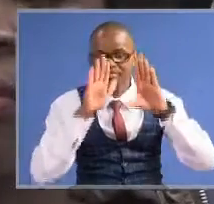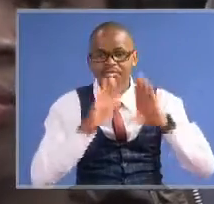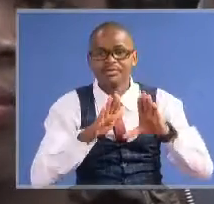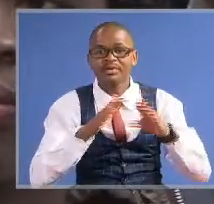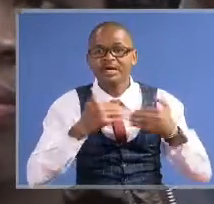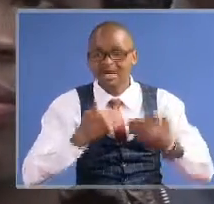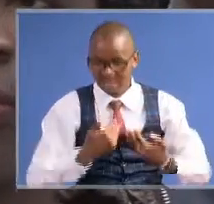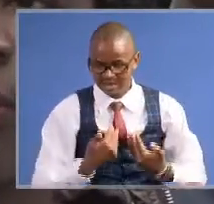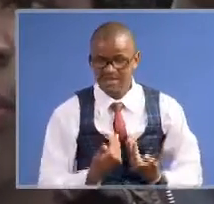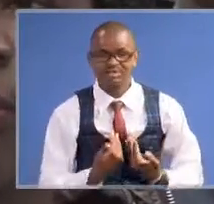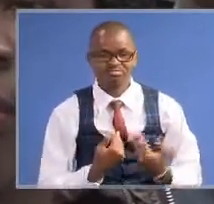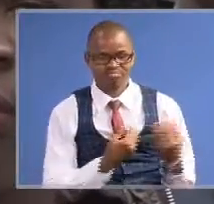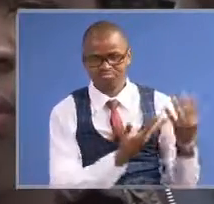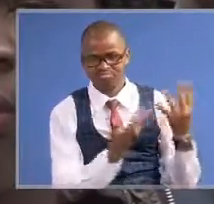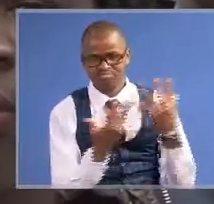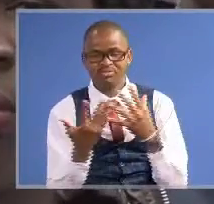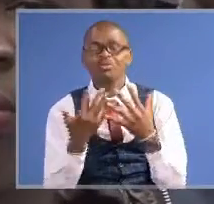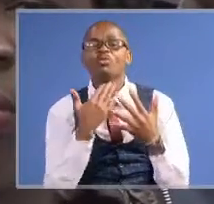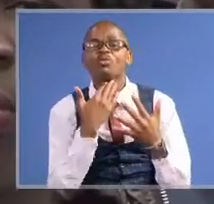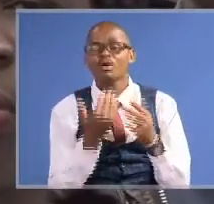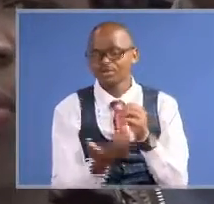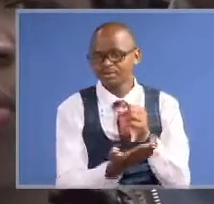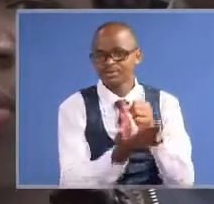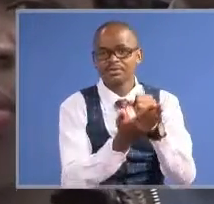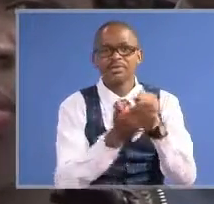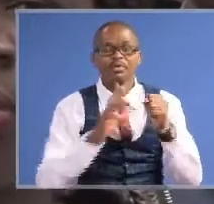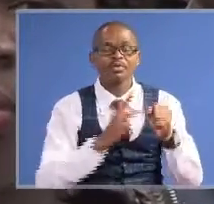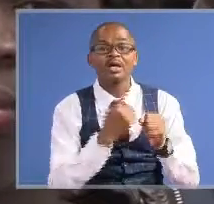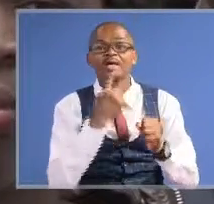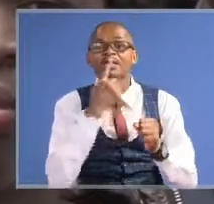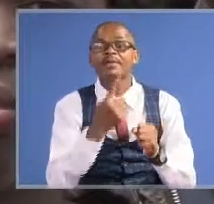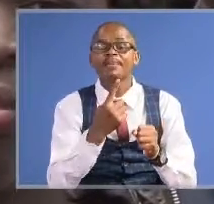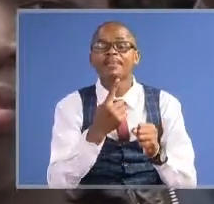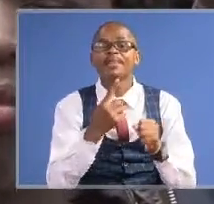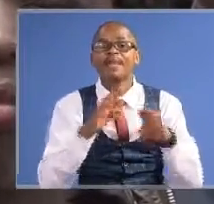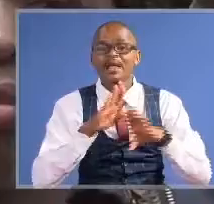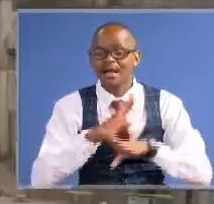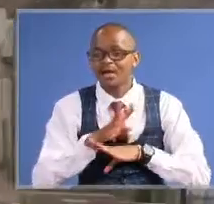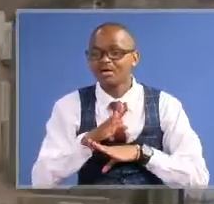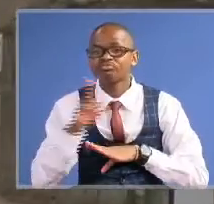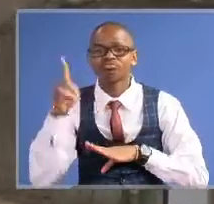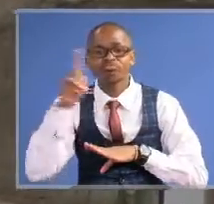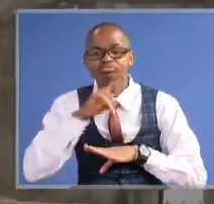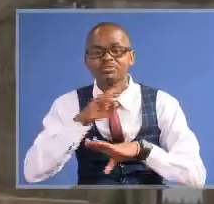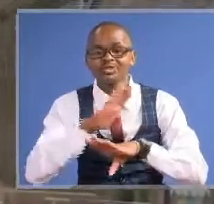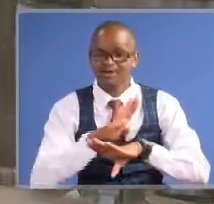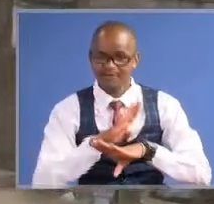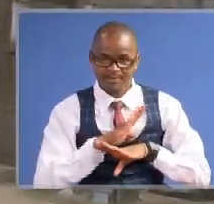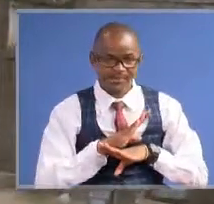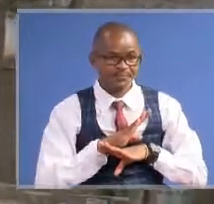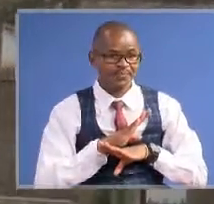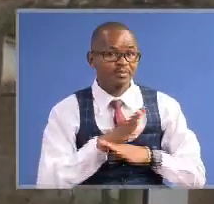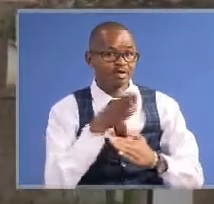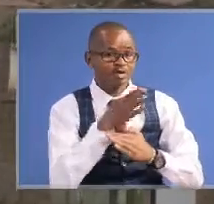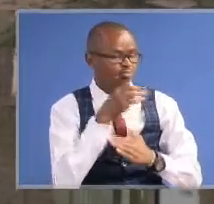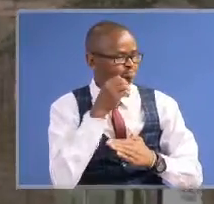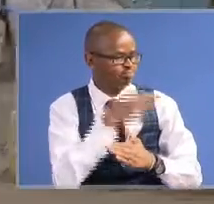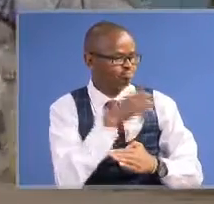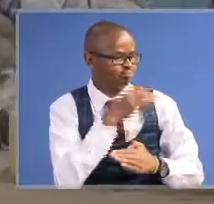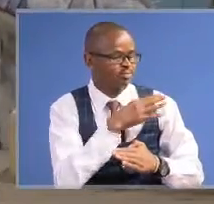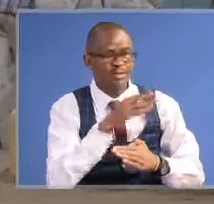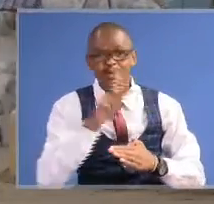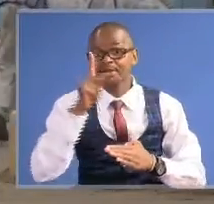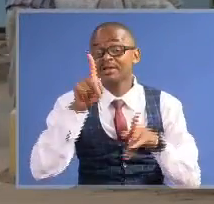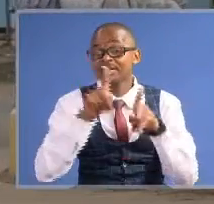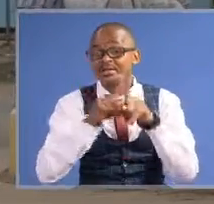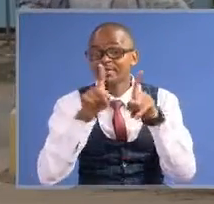are tired of always going and saying that we need help, and we are saying that enough is enough. Kufuatia malalamishi kutoka kwa